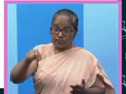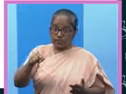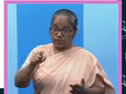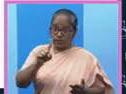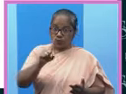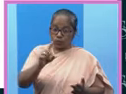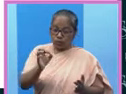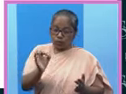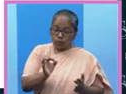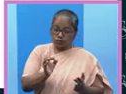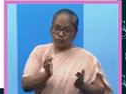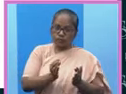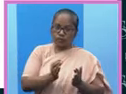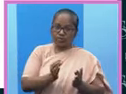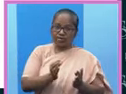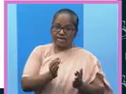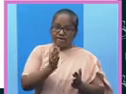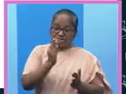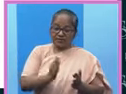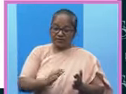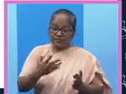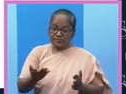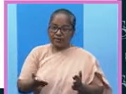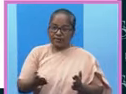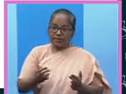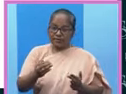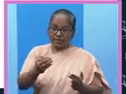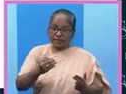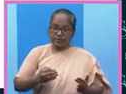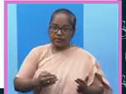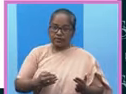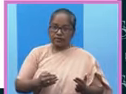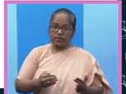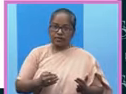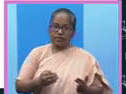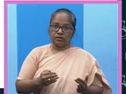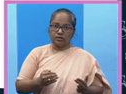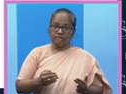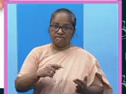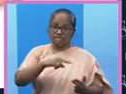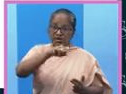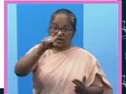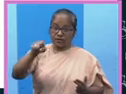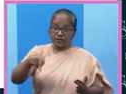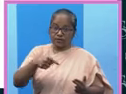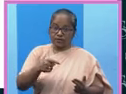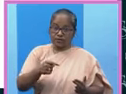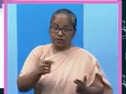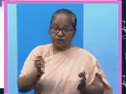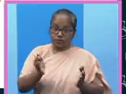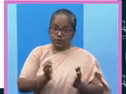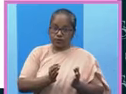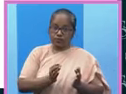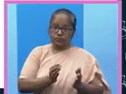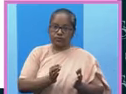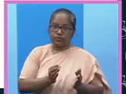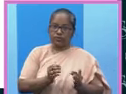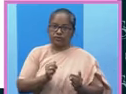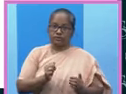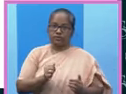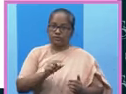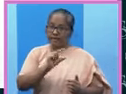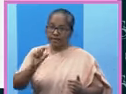ஒரு பகுதி. ஆரங்களால் வெட்டின பிறகு கிடைக்கக்கூடிய அந்த வட்ட பரிதியில் ஒரு பகுதி.